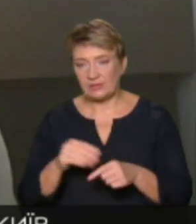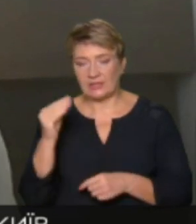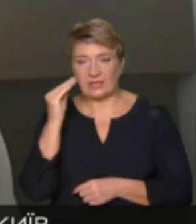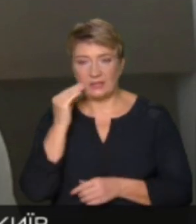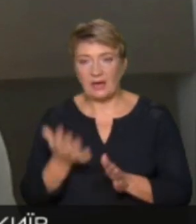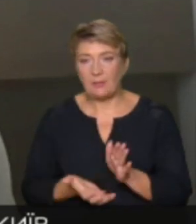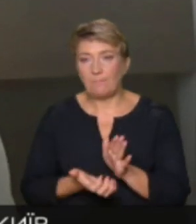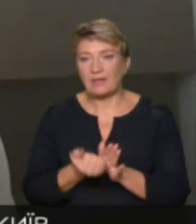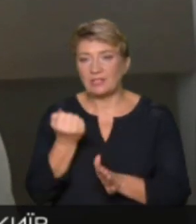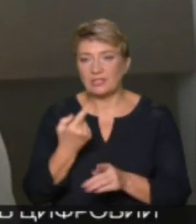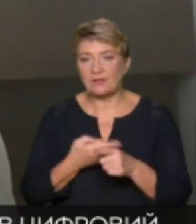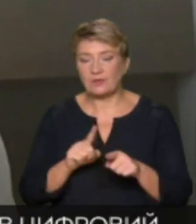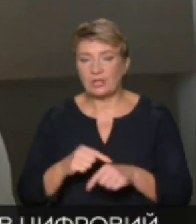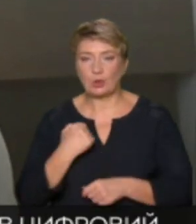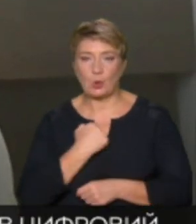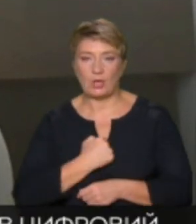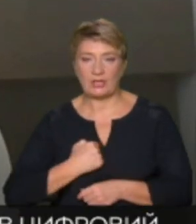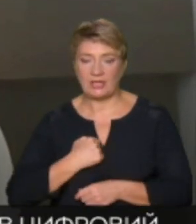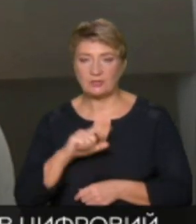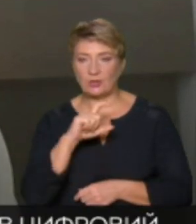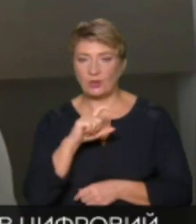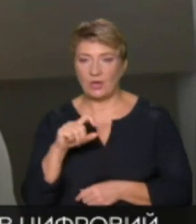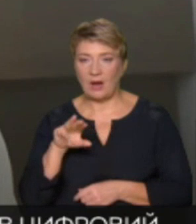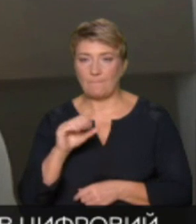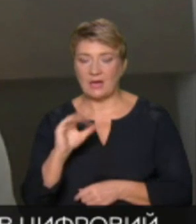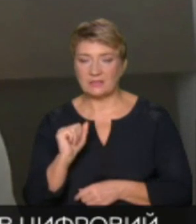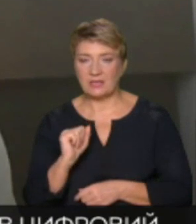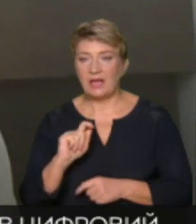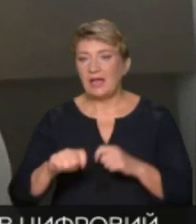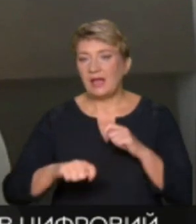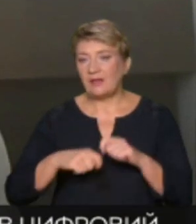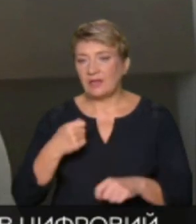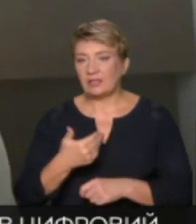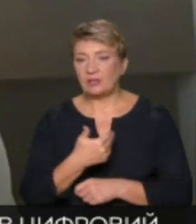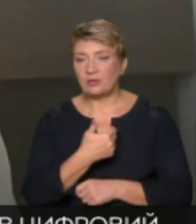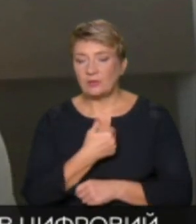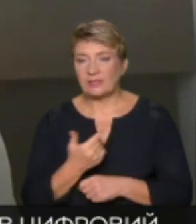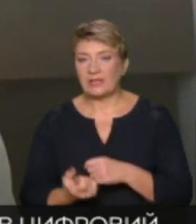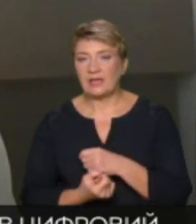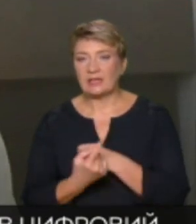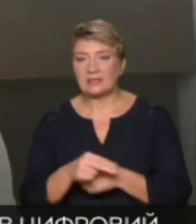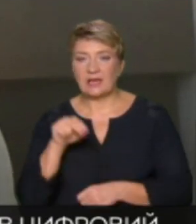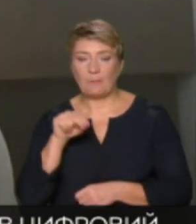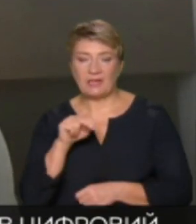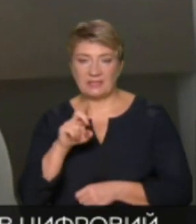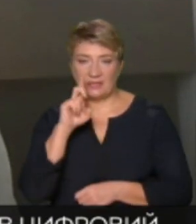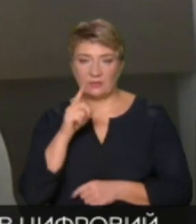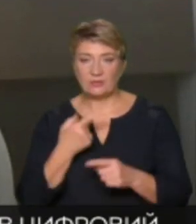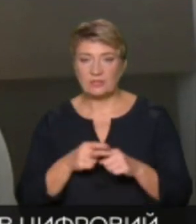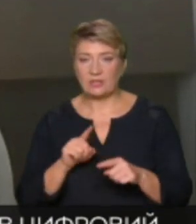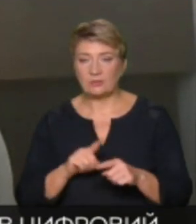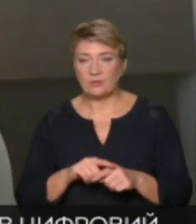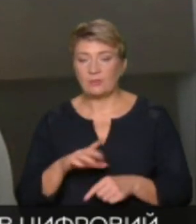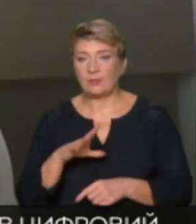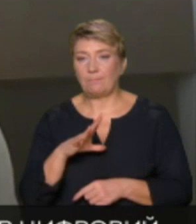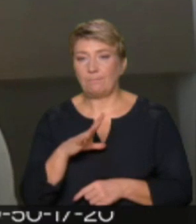поддержать данную агрессию Хамаса, и вряд ли они хотели бы оказаться в палестинском государстве, которое было бы основано